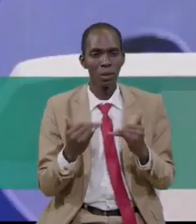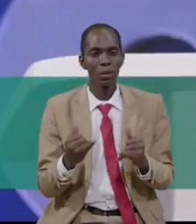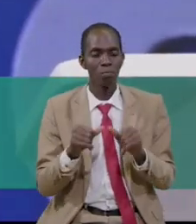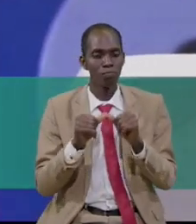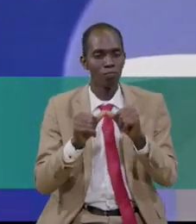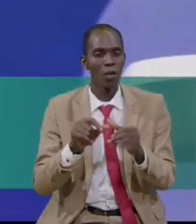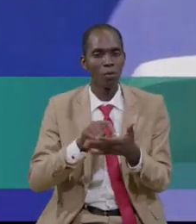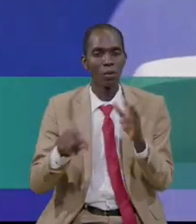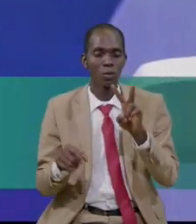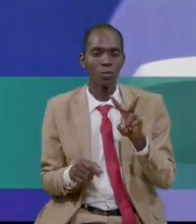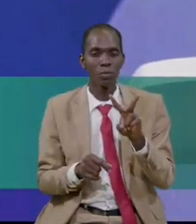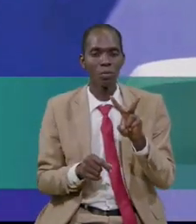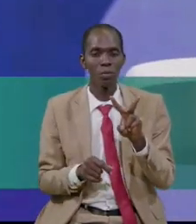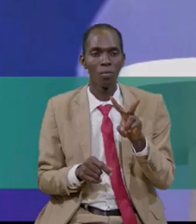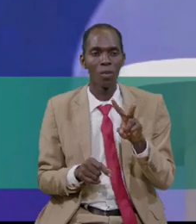2.